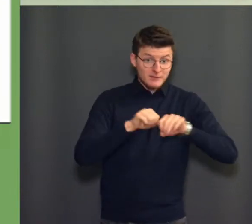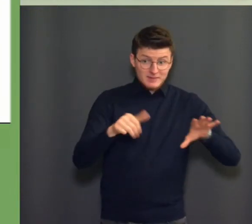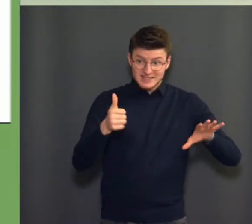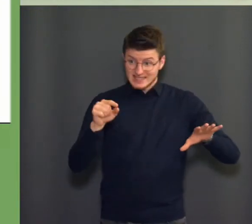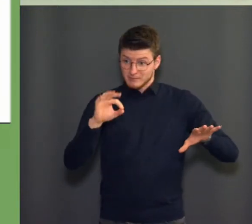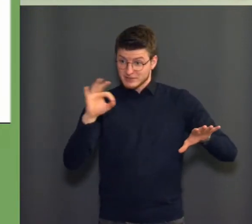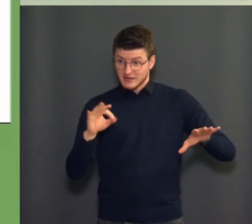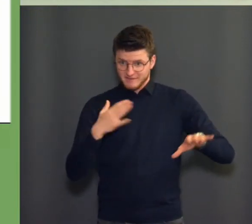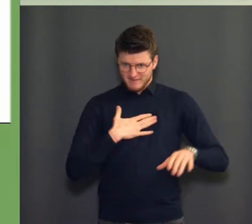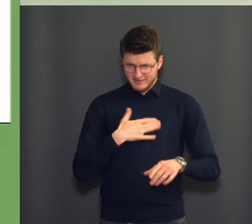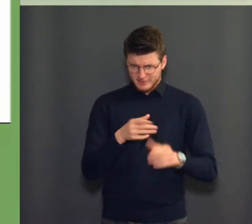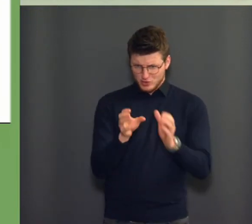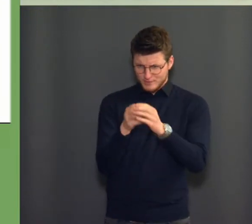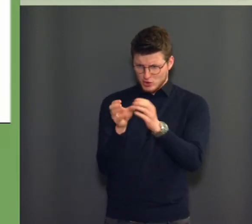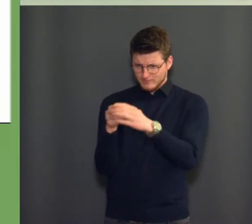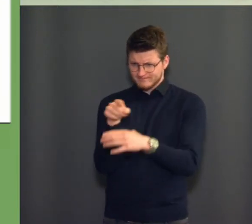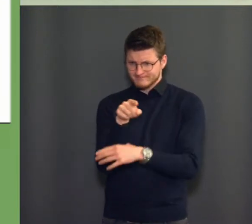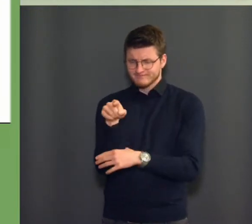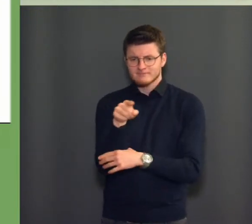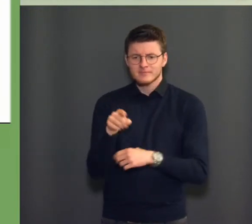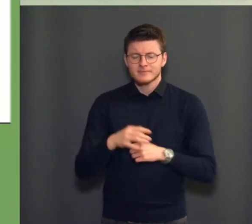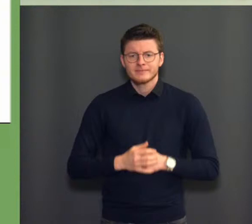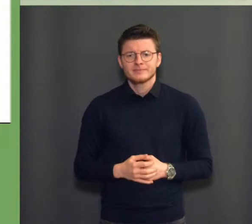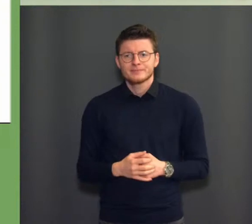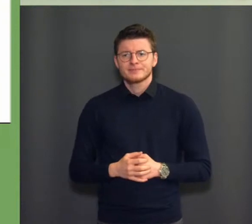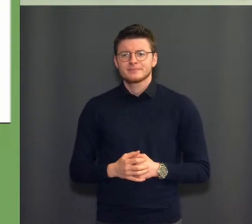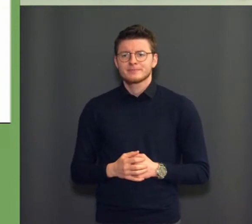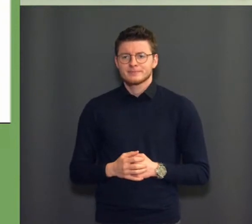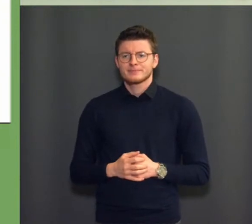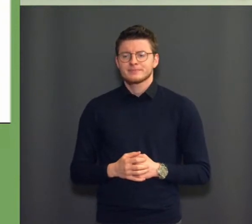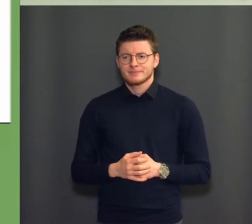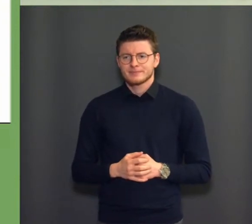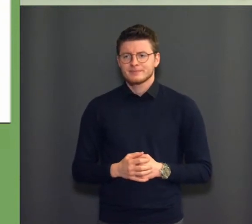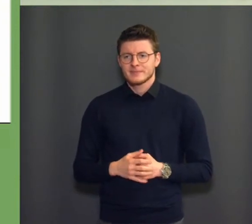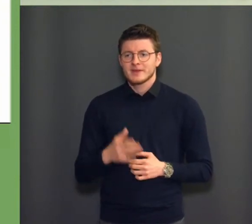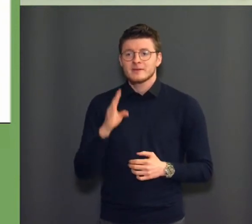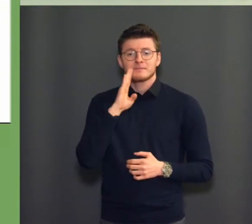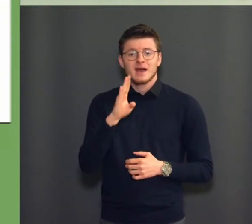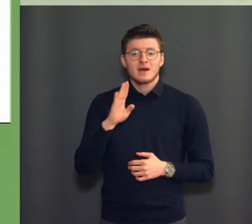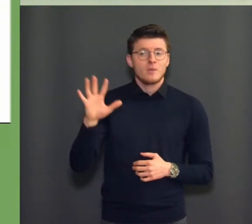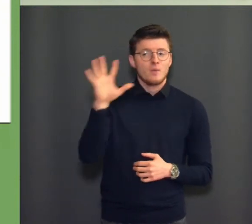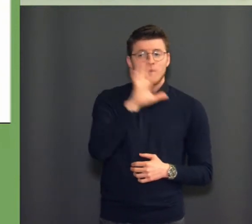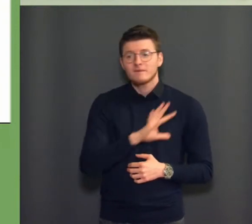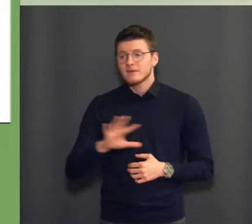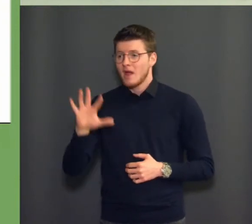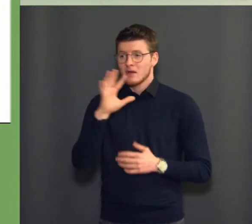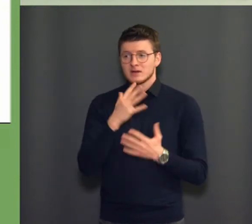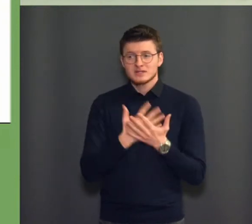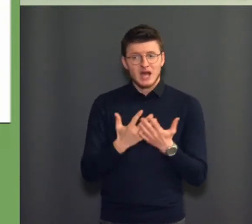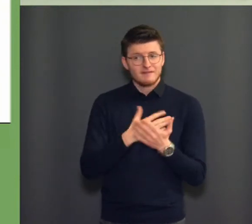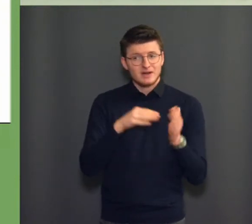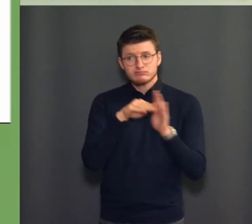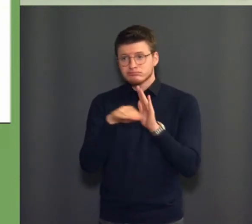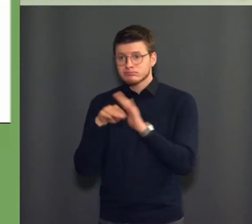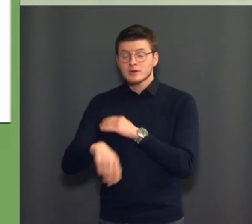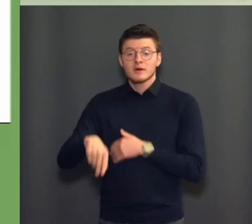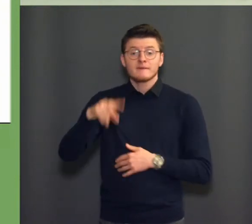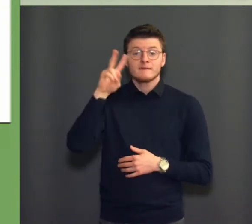Zoals gezegd, we zien de daling over het hele grondgebied, gaande van -28% in Vlaanderen